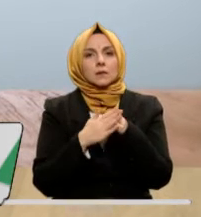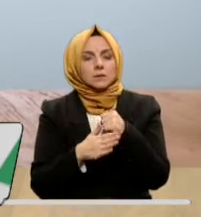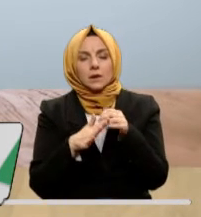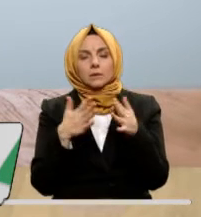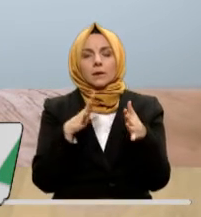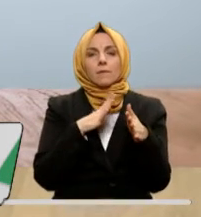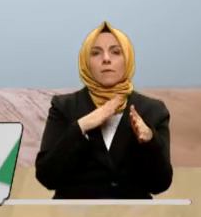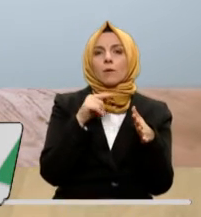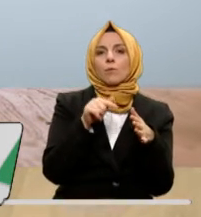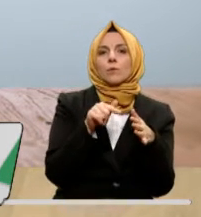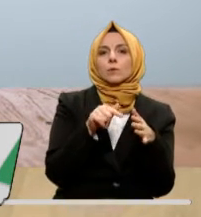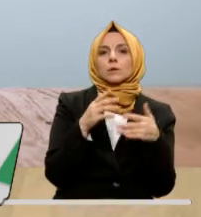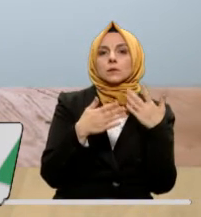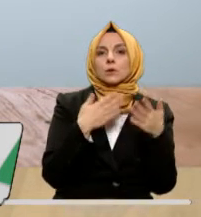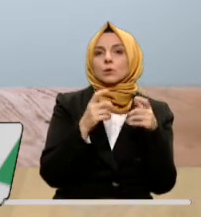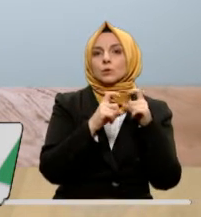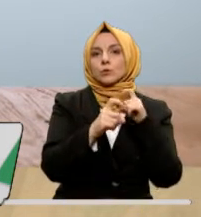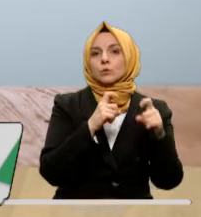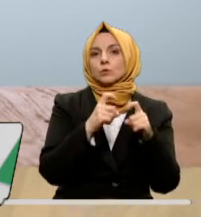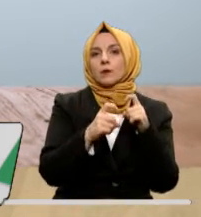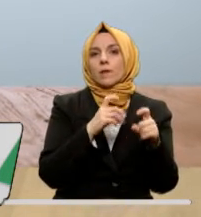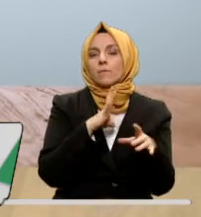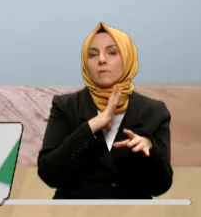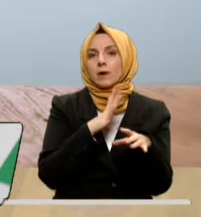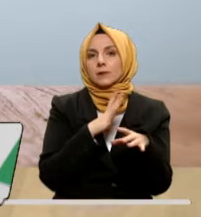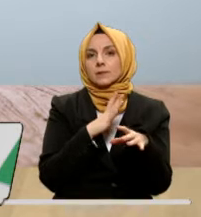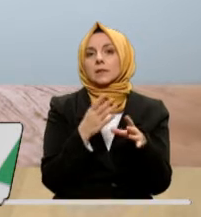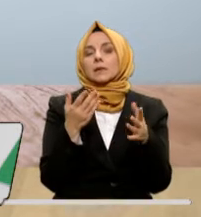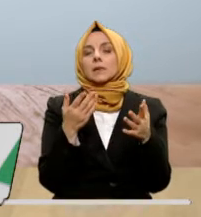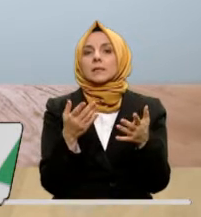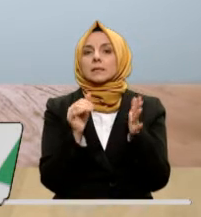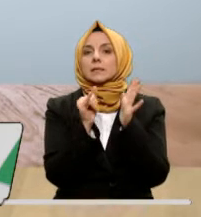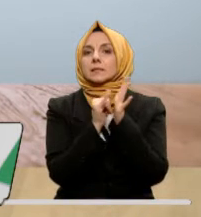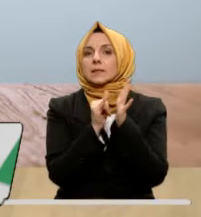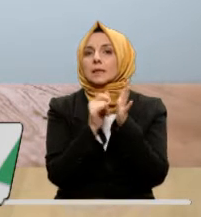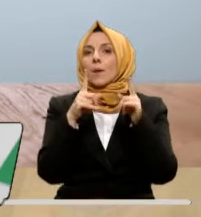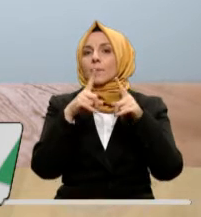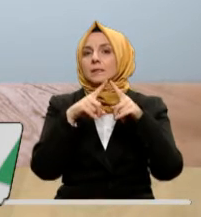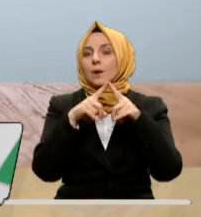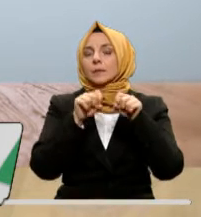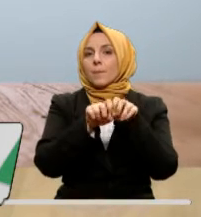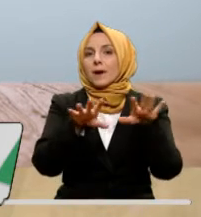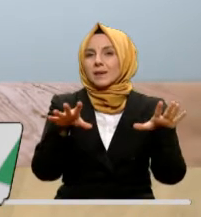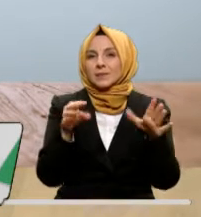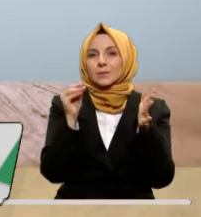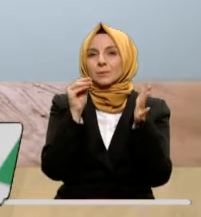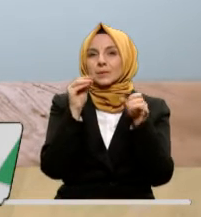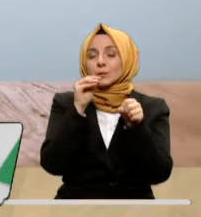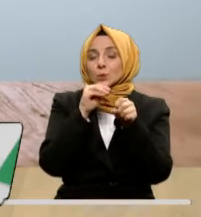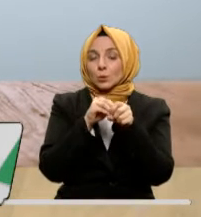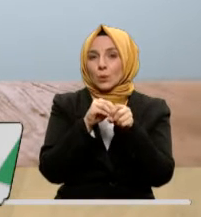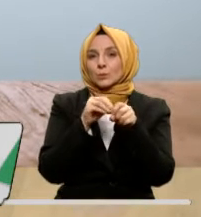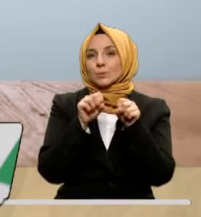Yeni güne merhaba TV Instagram hesabımıza paylaştığımız son postum uzun altına Arkadaşlarınızı etiketlemek indireceğiz yeterli olacak Efendim